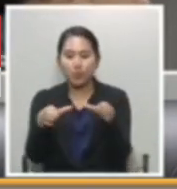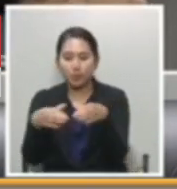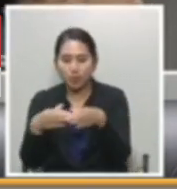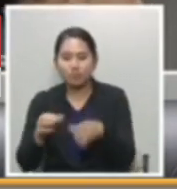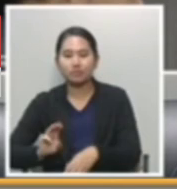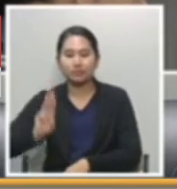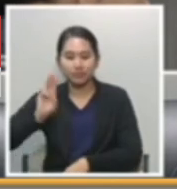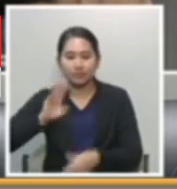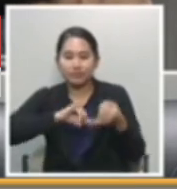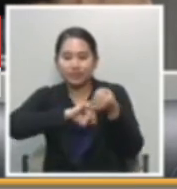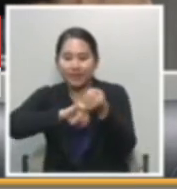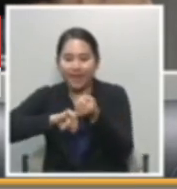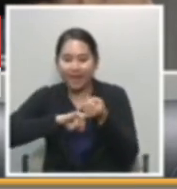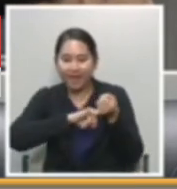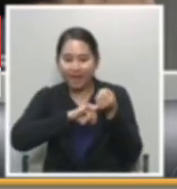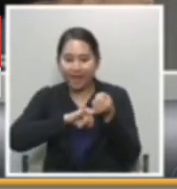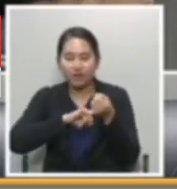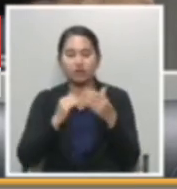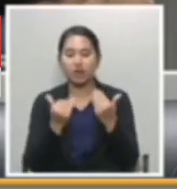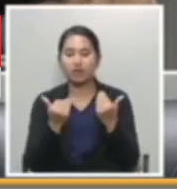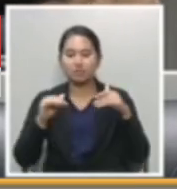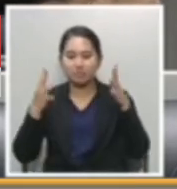ไว้โดนเบี้ยวไปเรียบร้อย